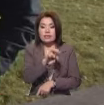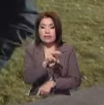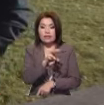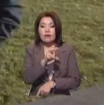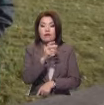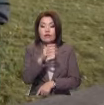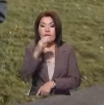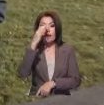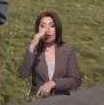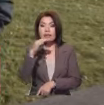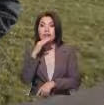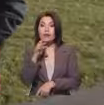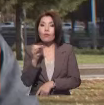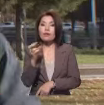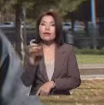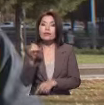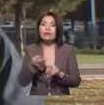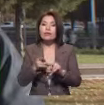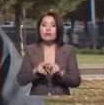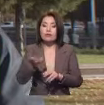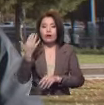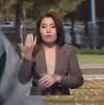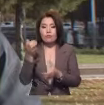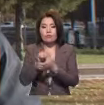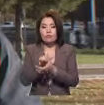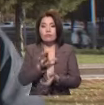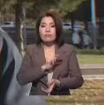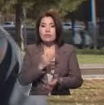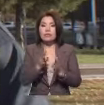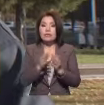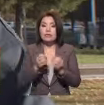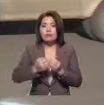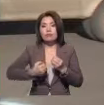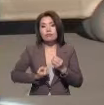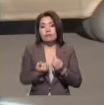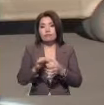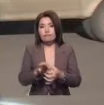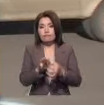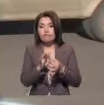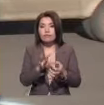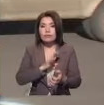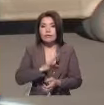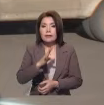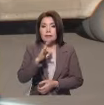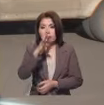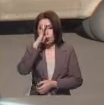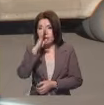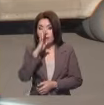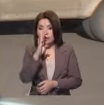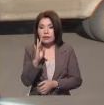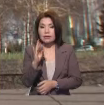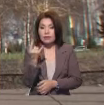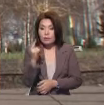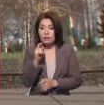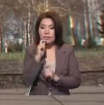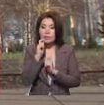әкесі Уалихан мен Бегарыстан студенттік шақта танысқан. Қазір отбасылық достарға айналды. 4 айлық бүлдіршінге екінші өмір сыйлаған донордың